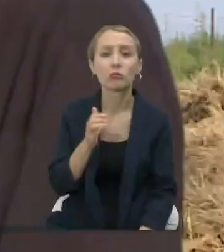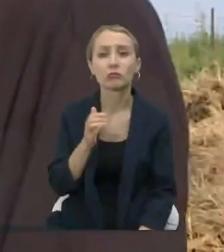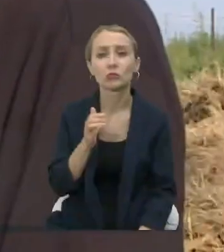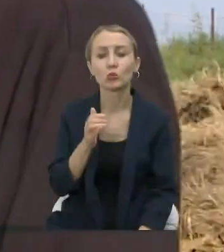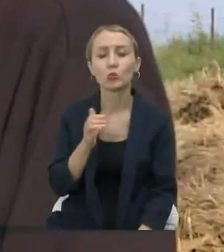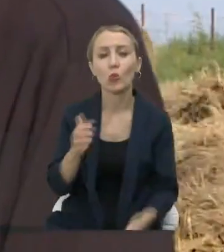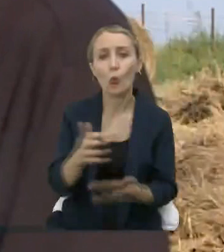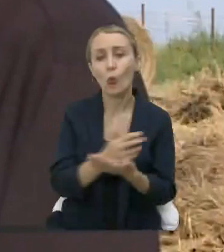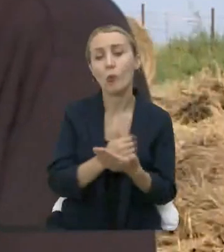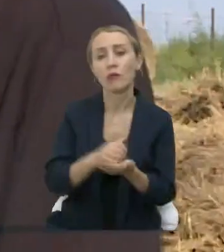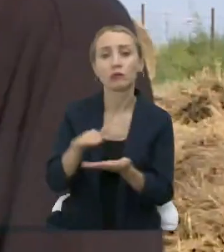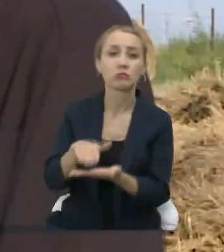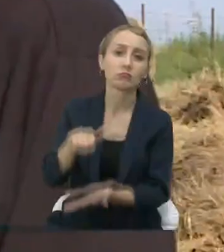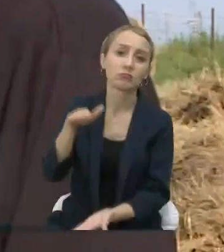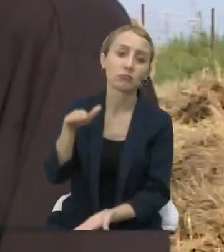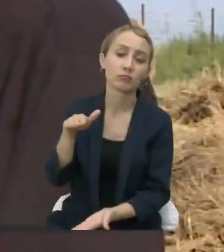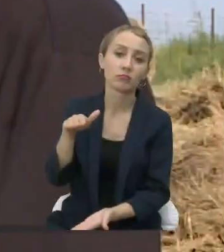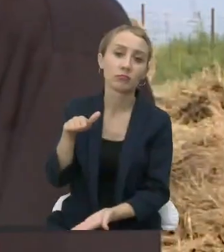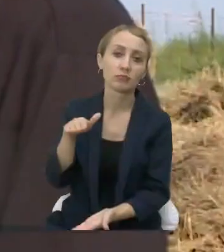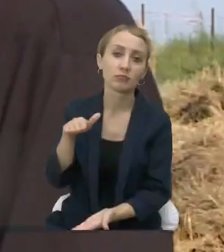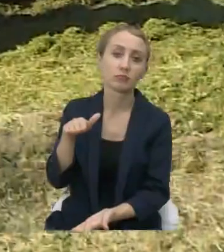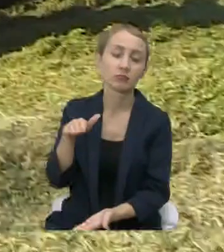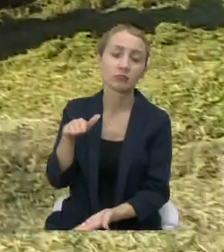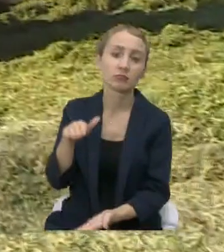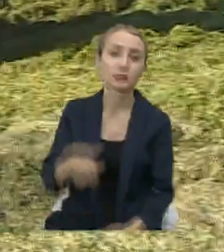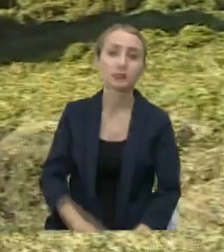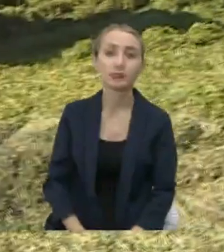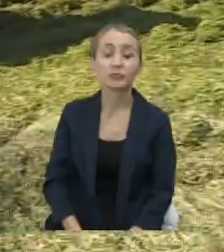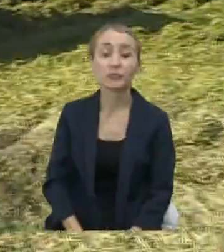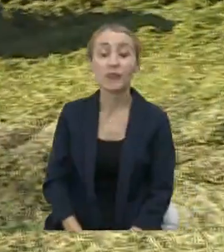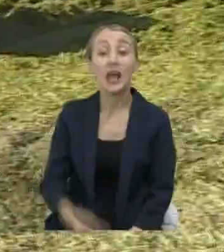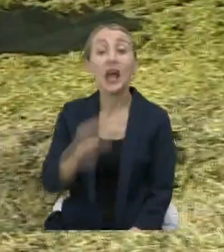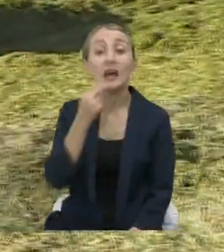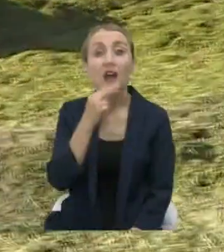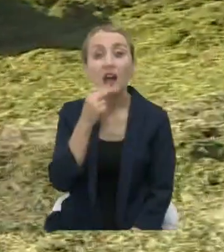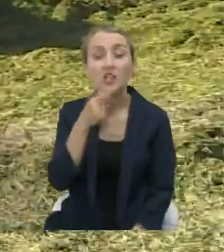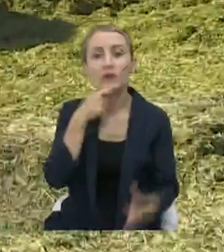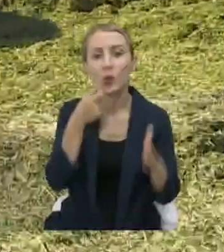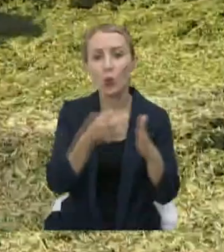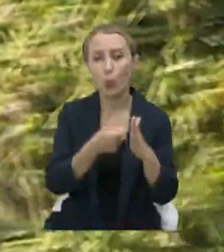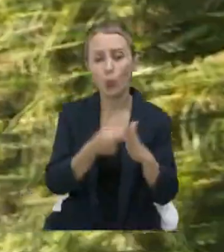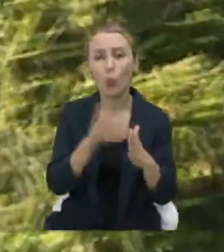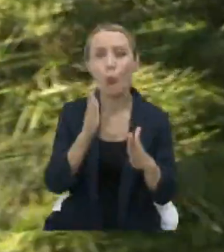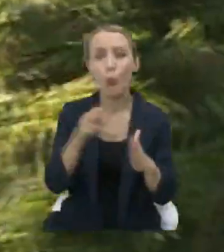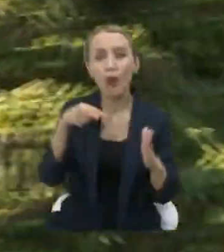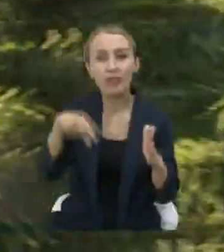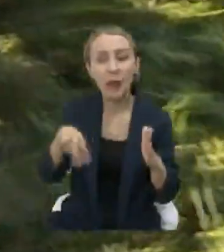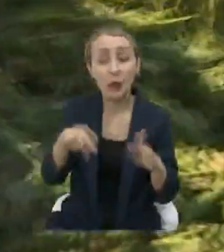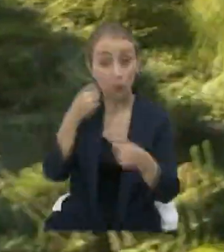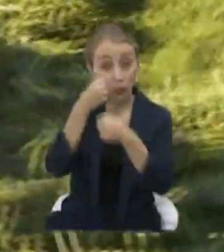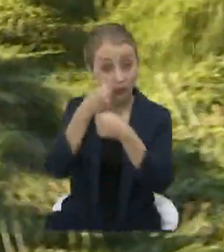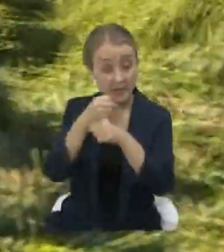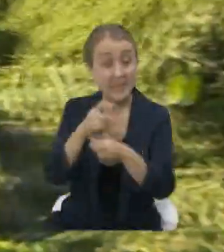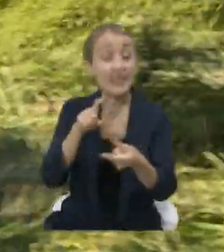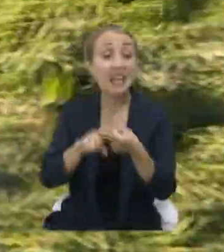и заготовки произвести сроки. Качество и состав корма будет определен лабораторным анализом. В зависимости